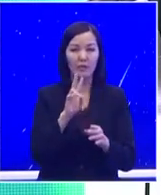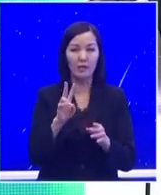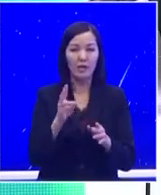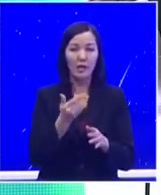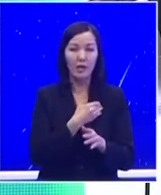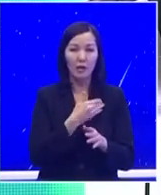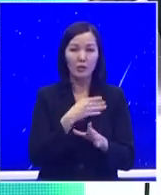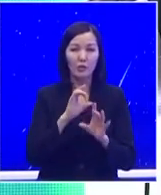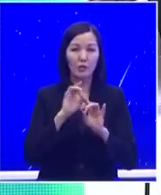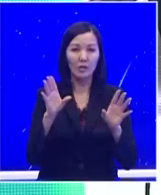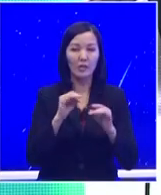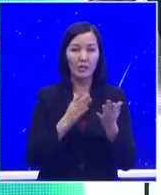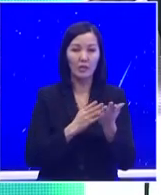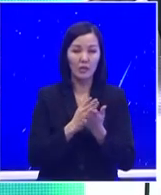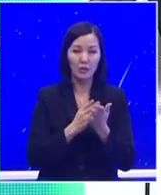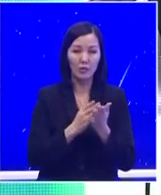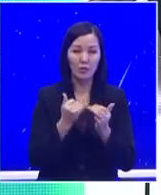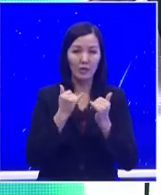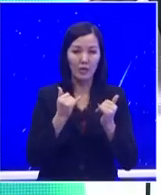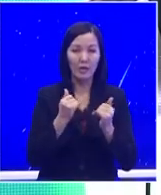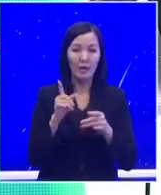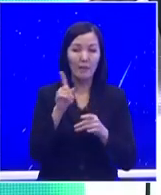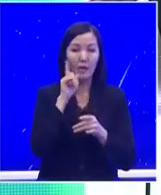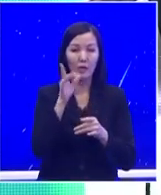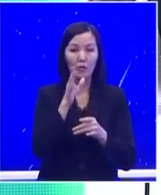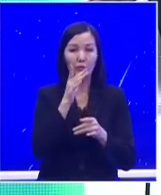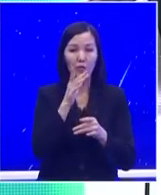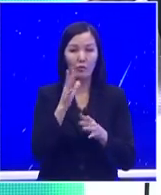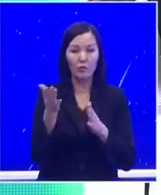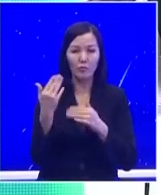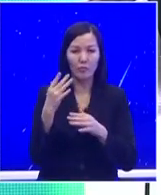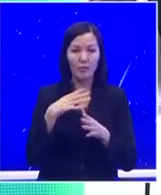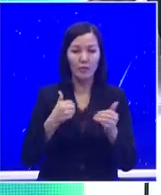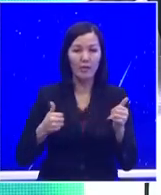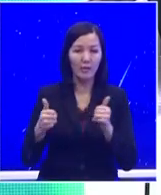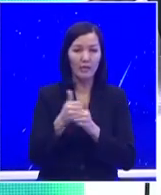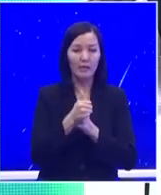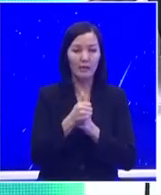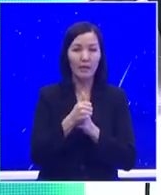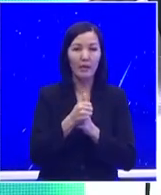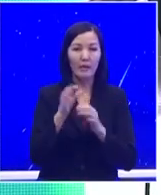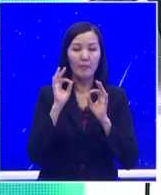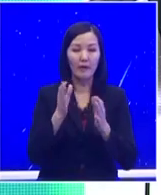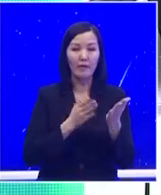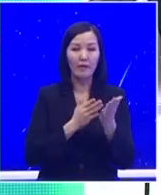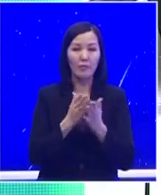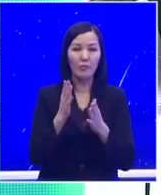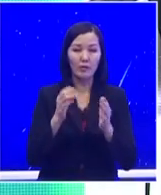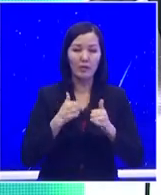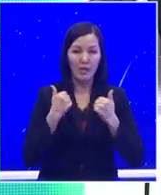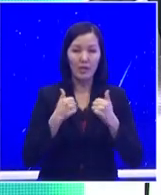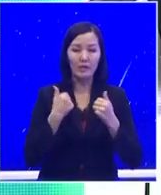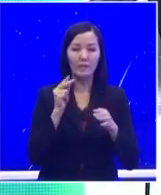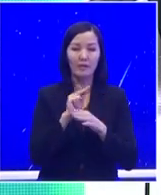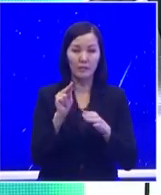хочу отметить его заслуги. Несмотря на молодой возраст, он уже тогда был лидером, указывал нам правильный путь, старался воспитать в